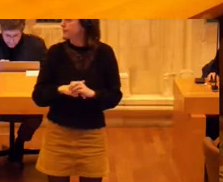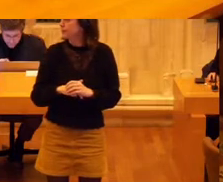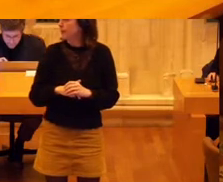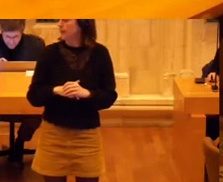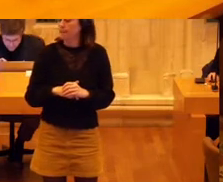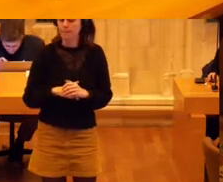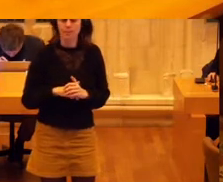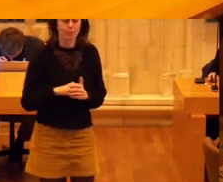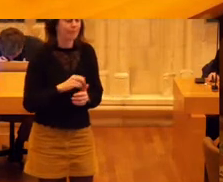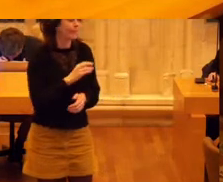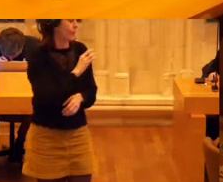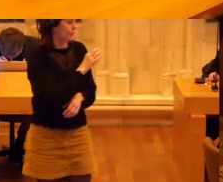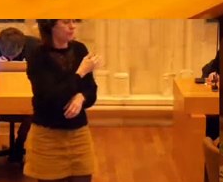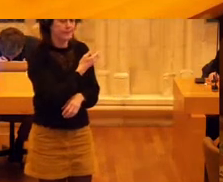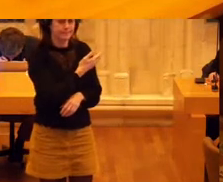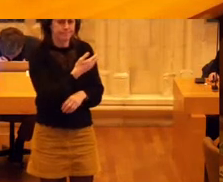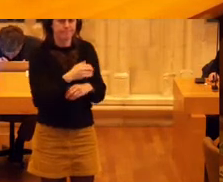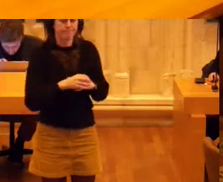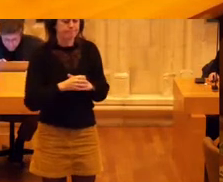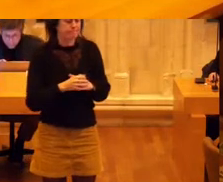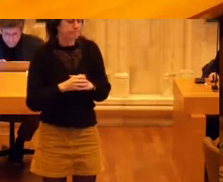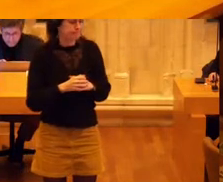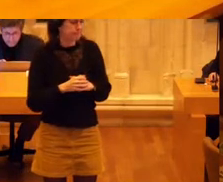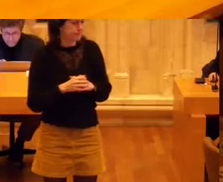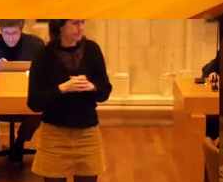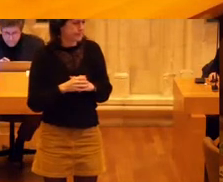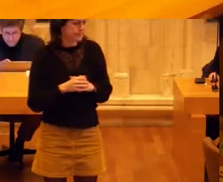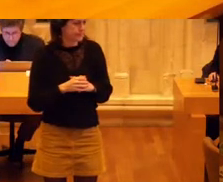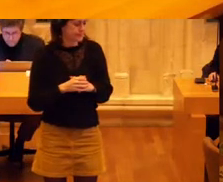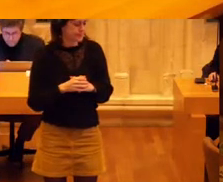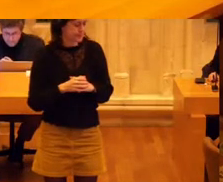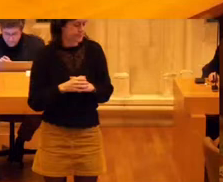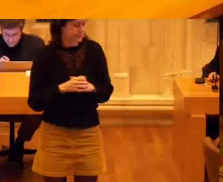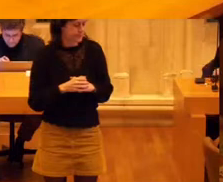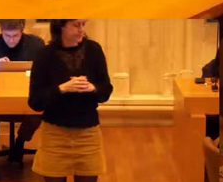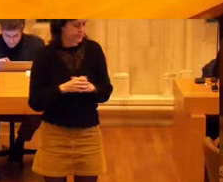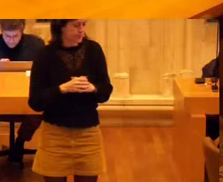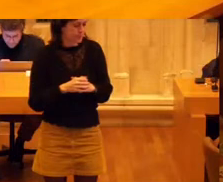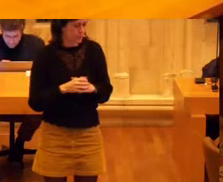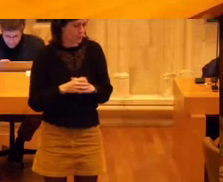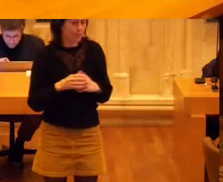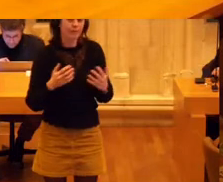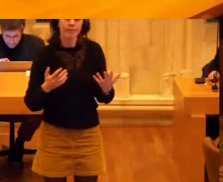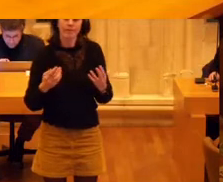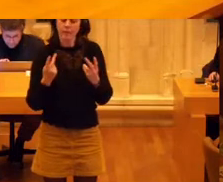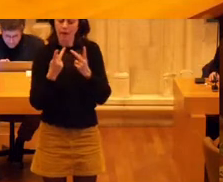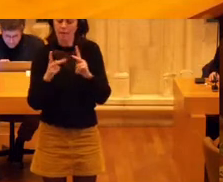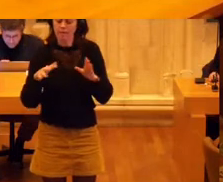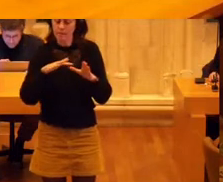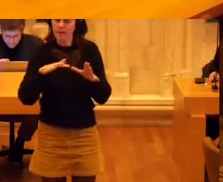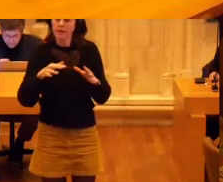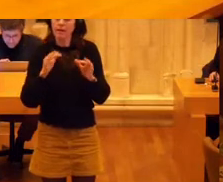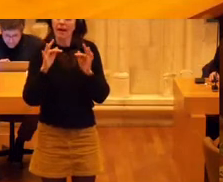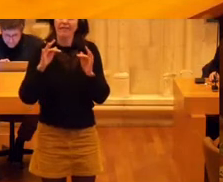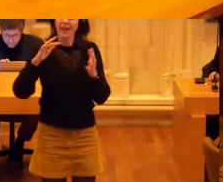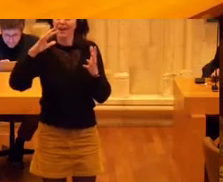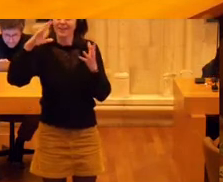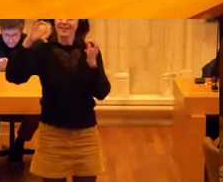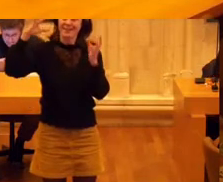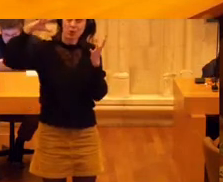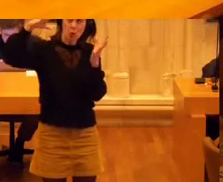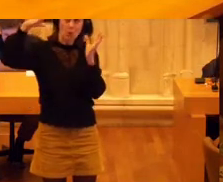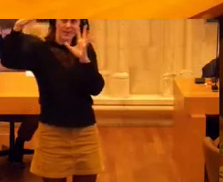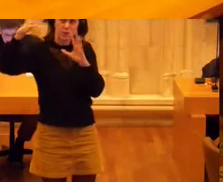Oui, effectivement, c'est un des aspects de l'engagement de la collectivité en faveur de la transition. Ça